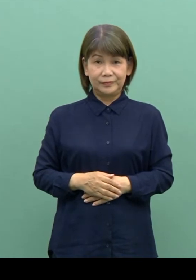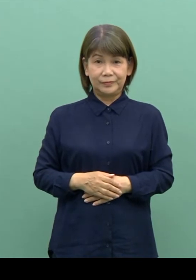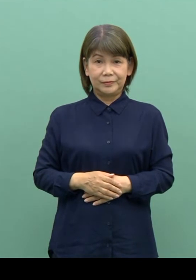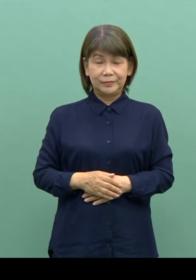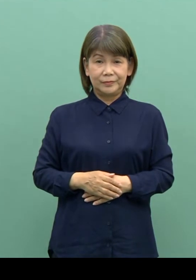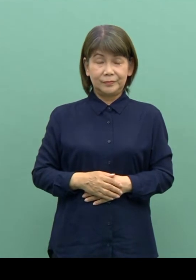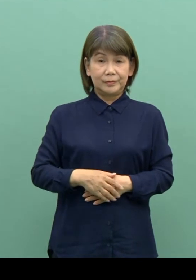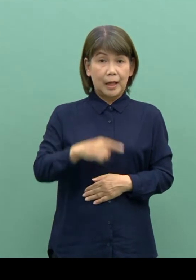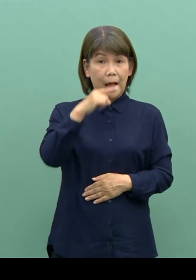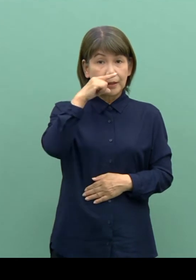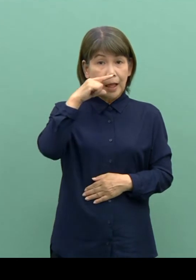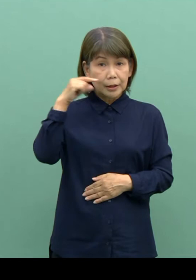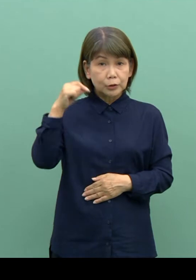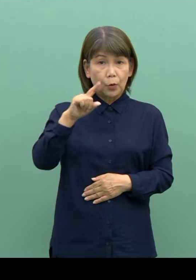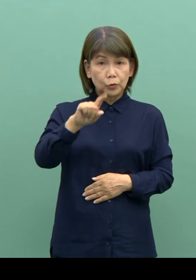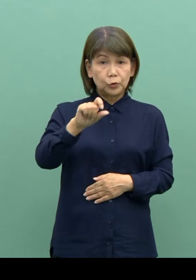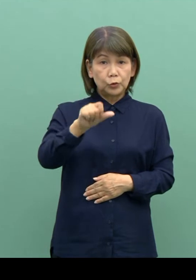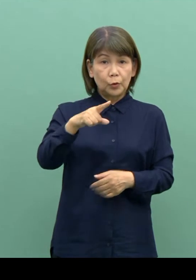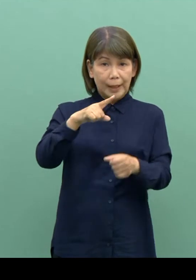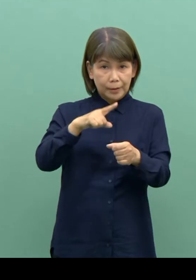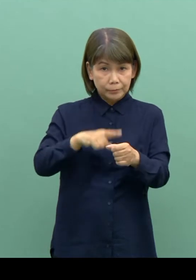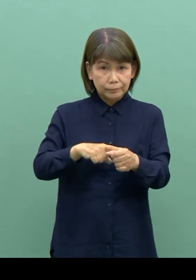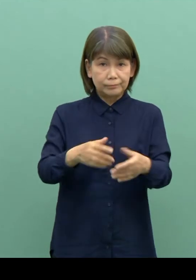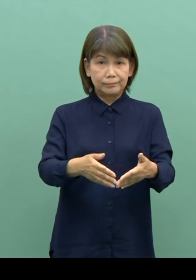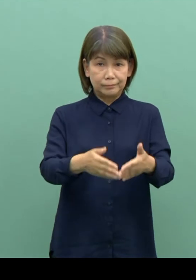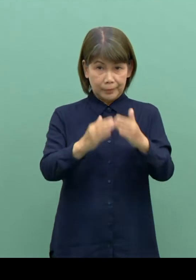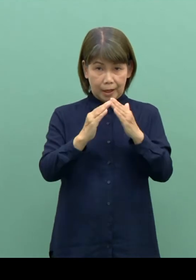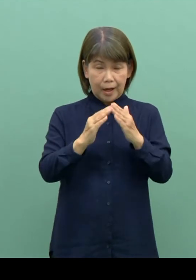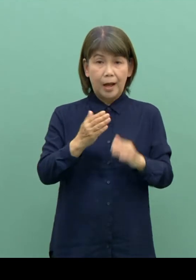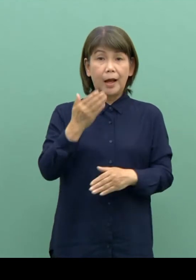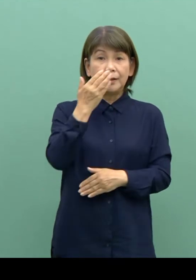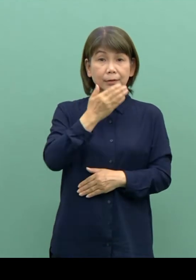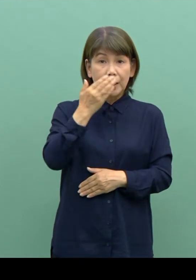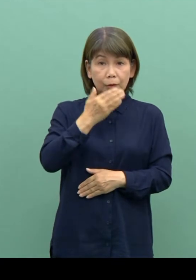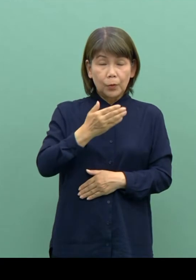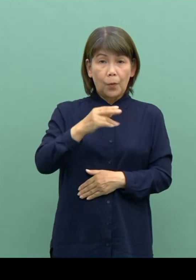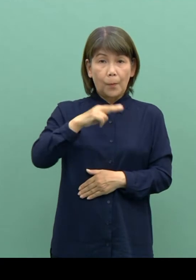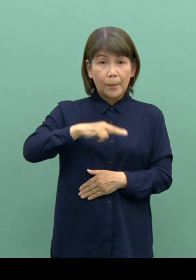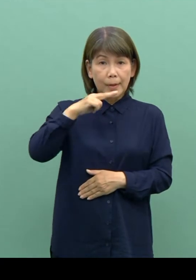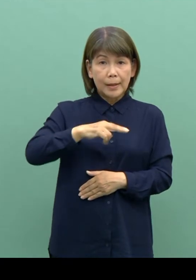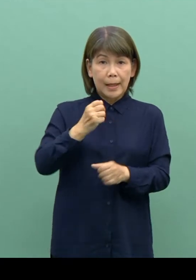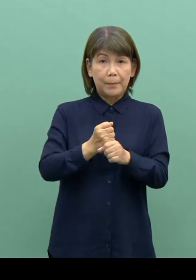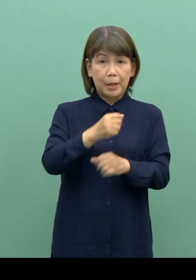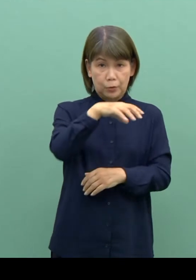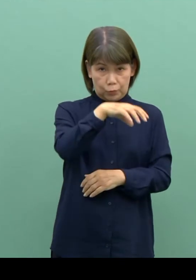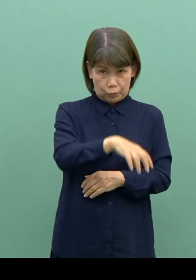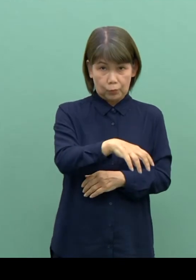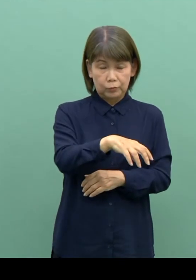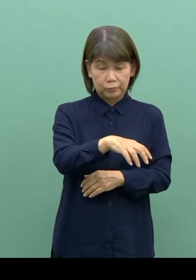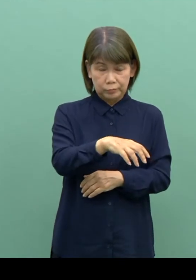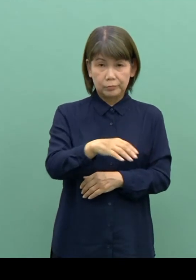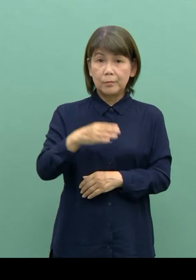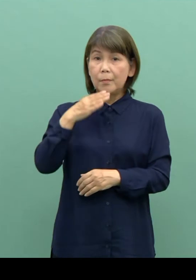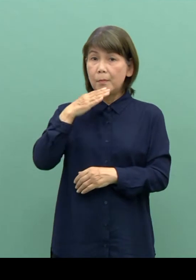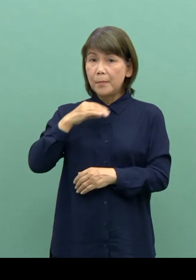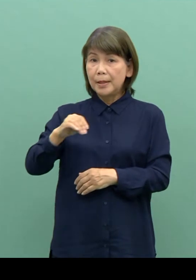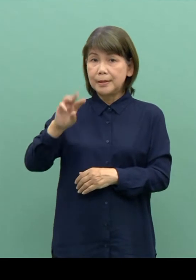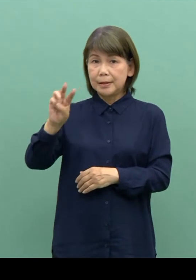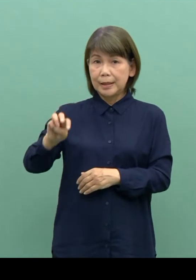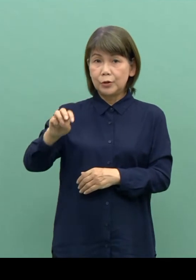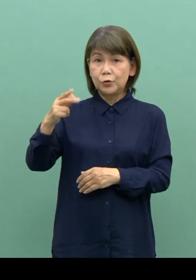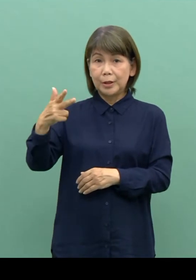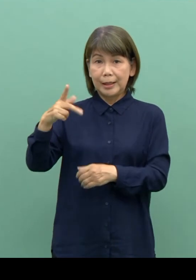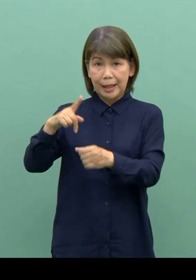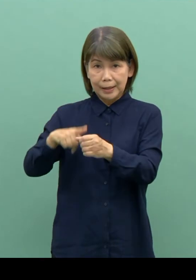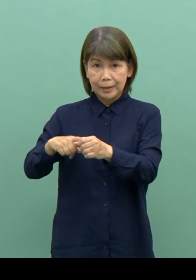今回タッグを組んだのは、大正15年創業の佐藤製麺所と明治37年創業の